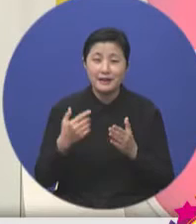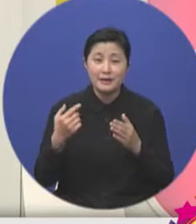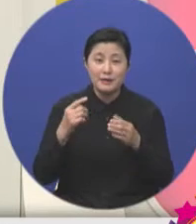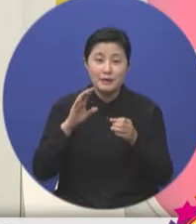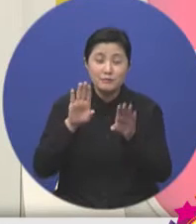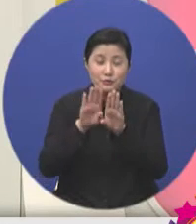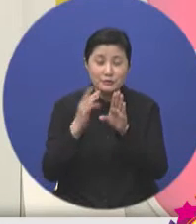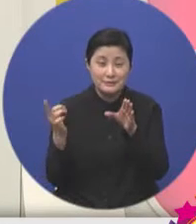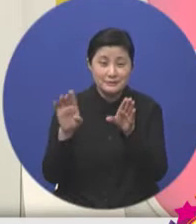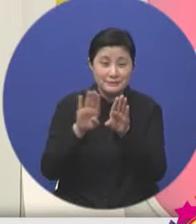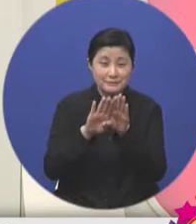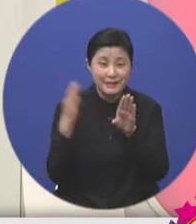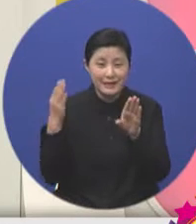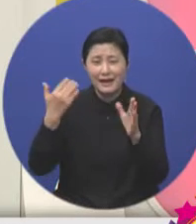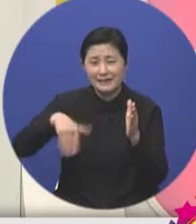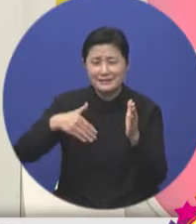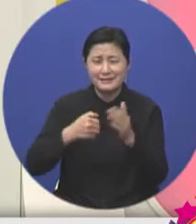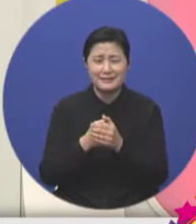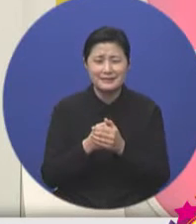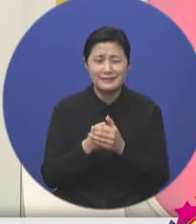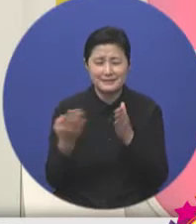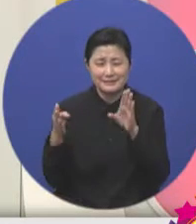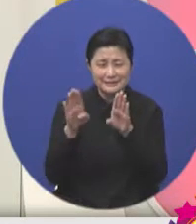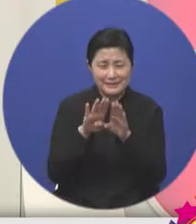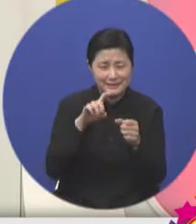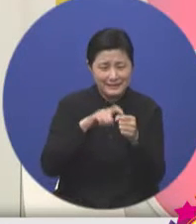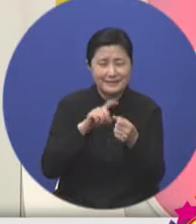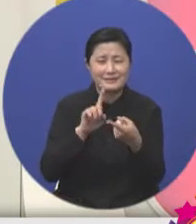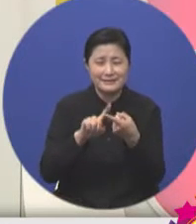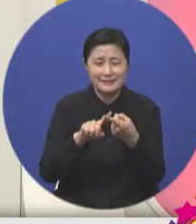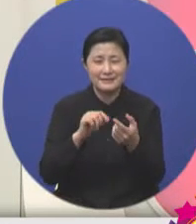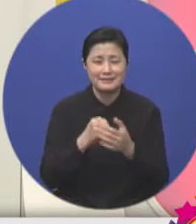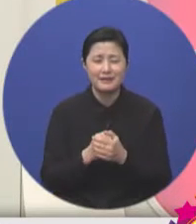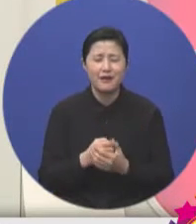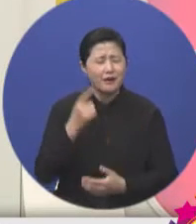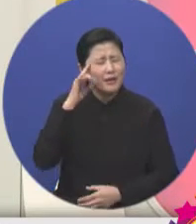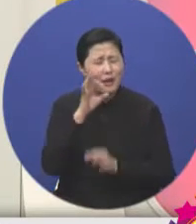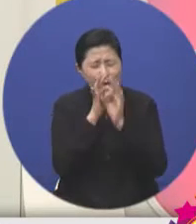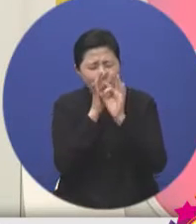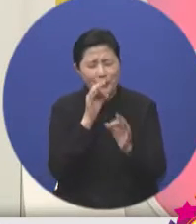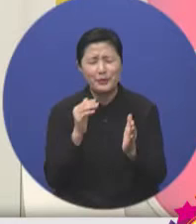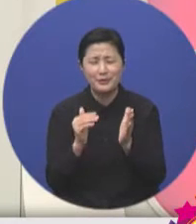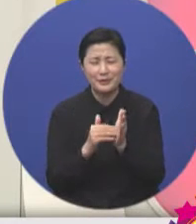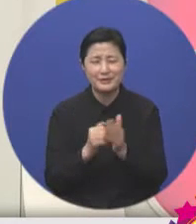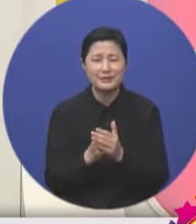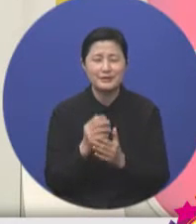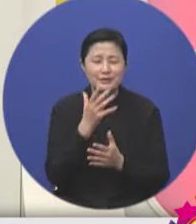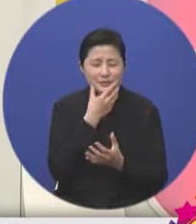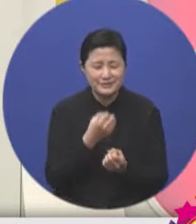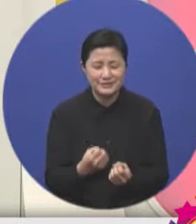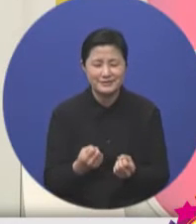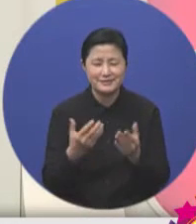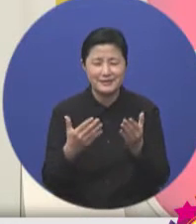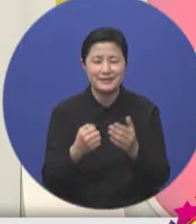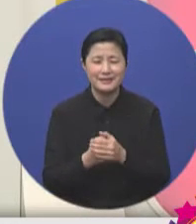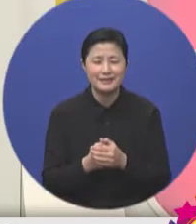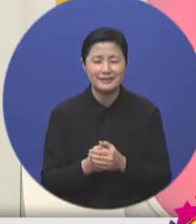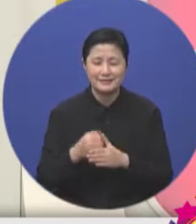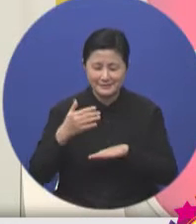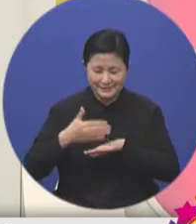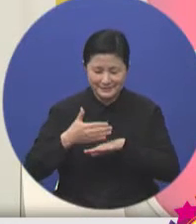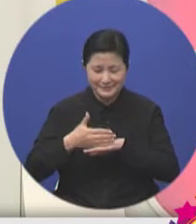문을 끓으면 안 돼요. 열어놓으면 계속 잠가놓으세요. 아, 나는 생각도 못했는데. 아니요, 너무 잘해요. 축하드려요. 네,